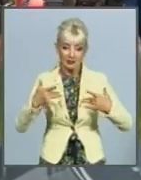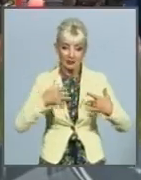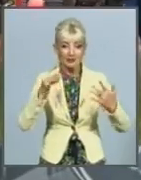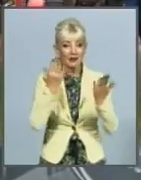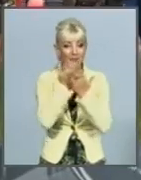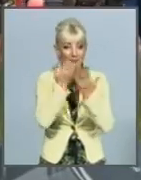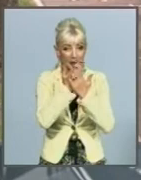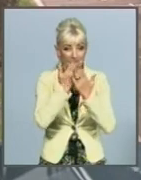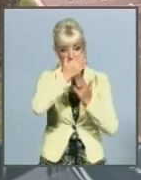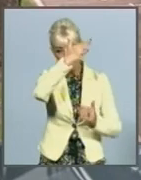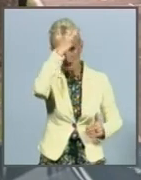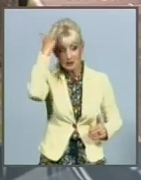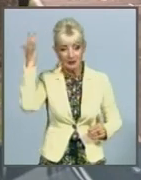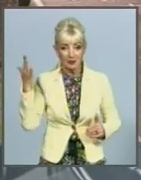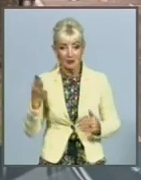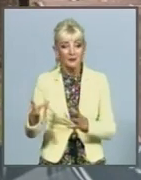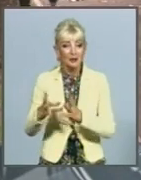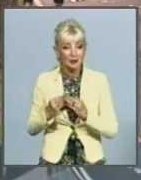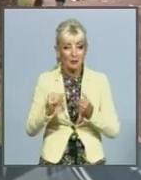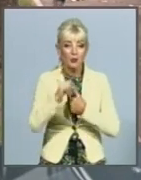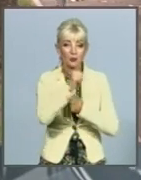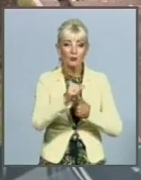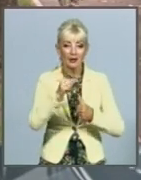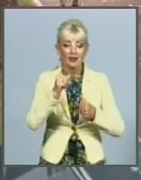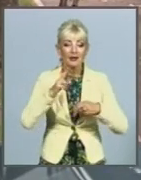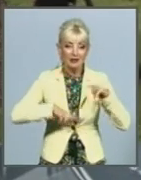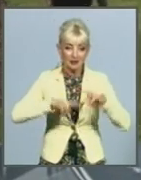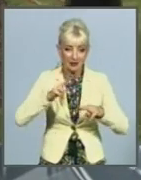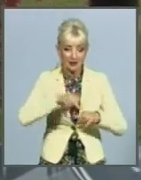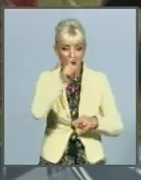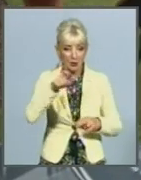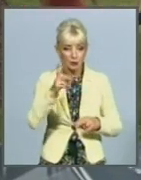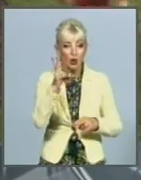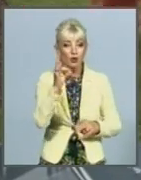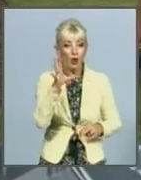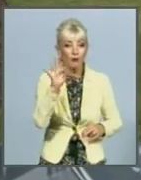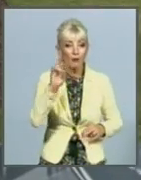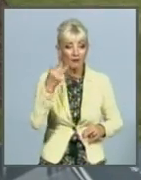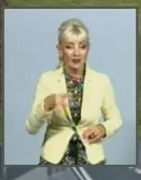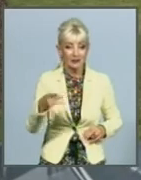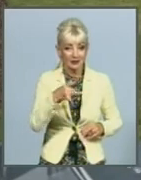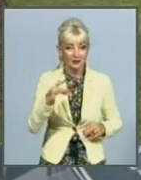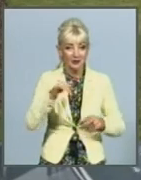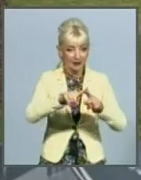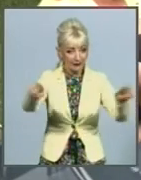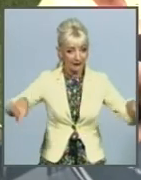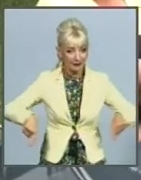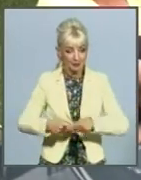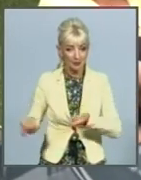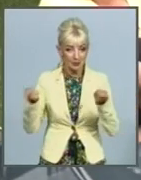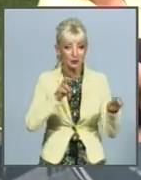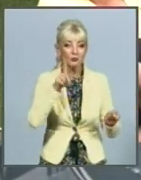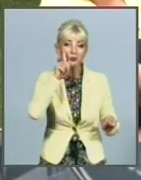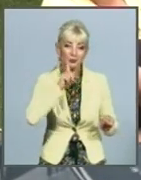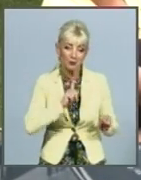«Просто неба». Тому з собою, окрім настрою, жителі Новобаварського району прихопили ще й килими, щоб зручно